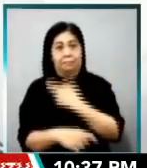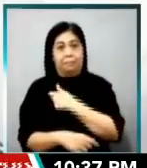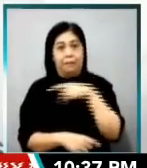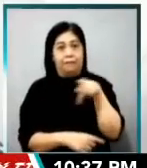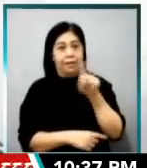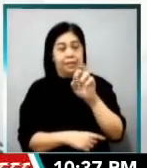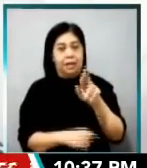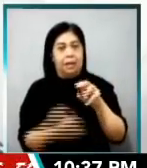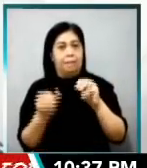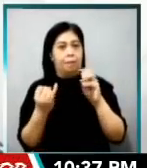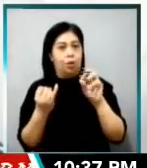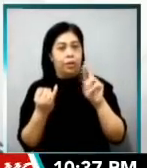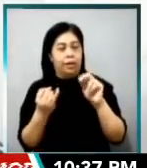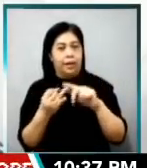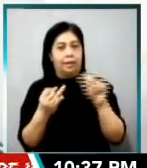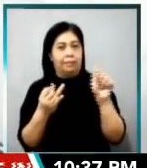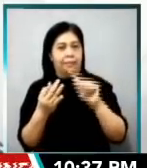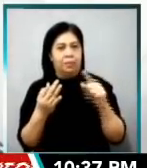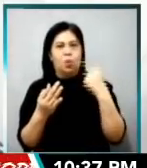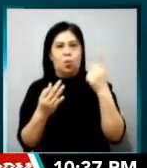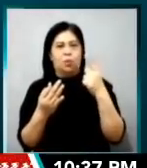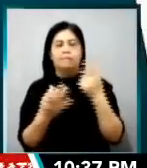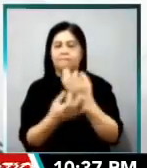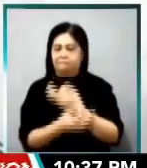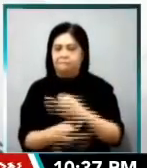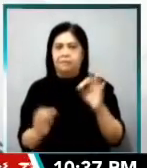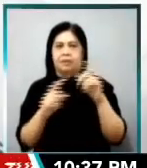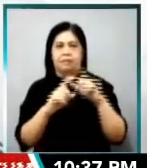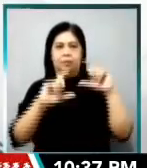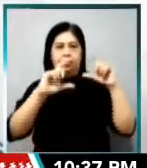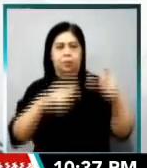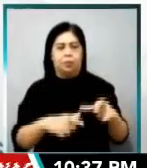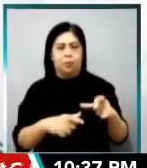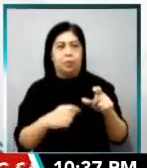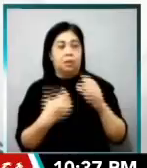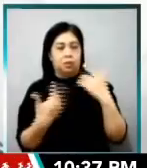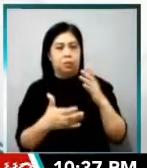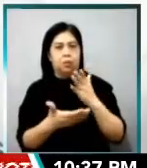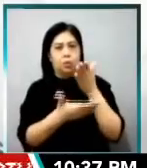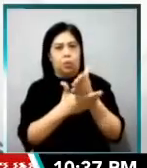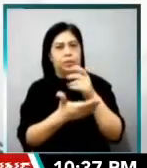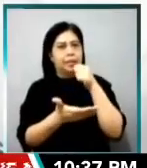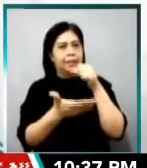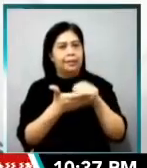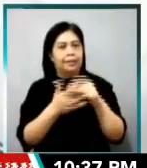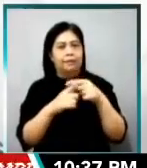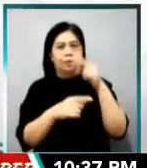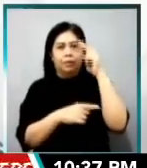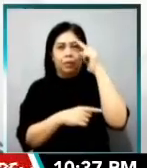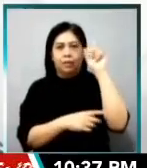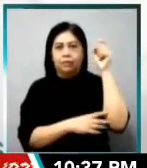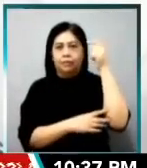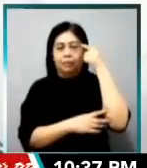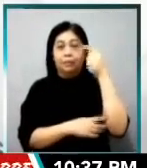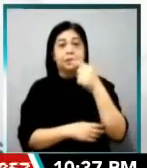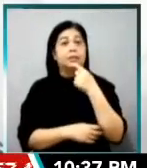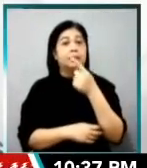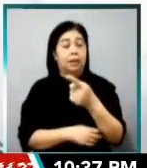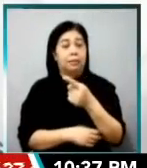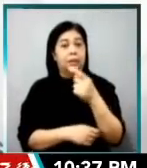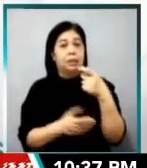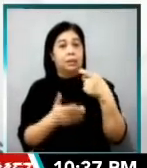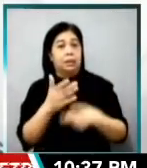Moderna at AstraZeneca ang exempted sa quarantine. Dumating na rin daw ang sulat mula sa Saudi government na nagsasabi na ang gagastos nito ay